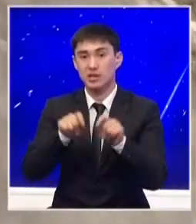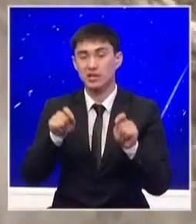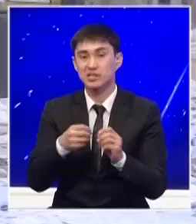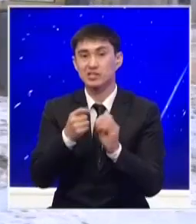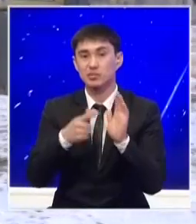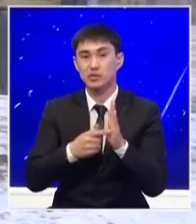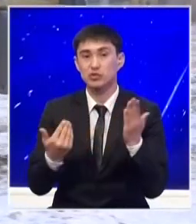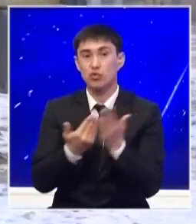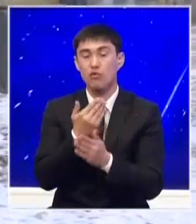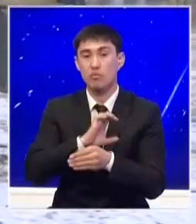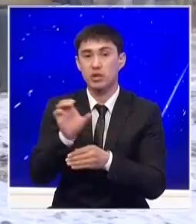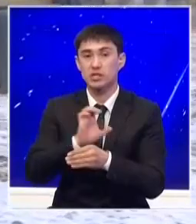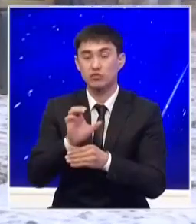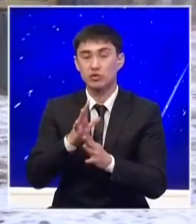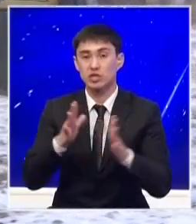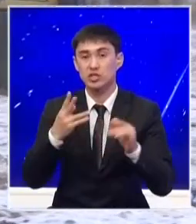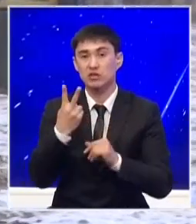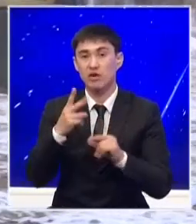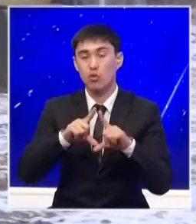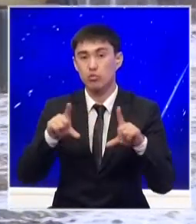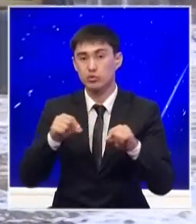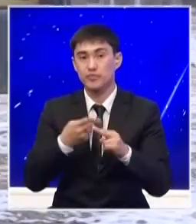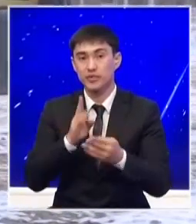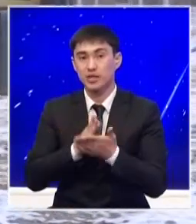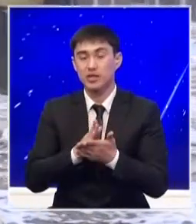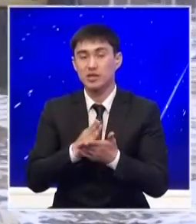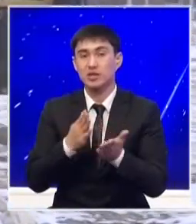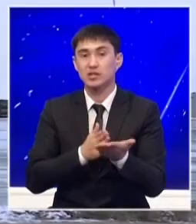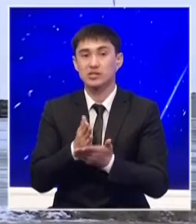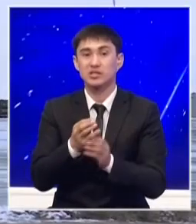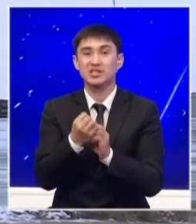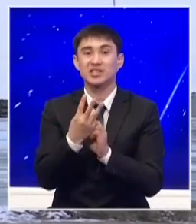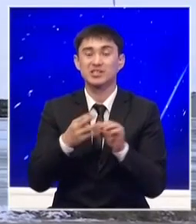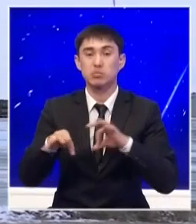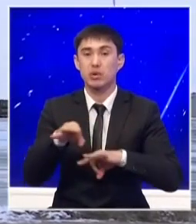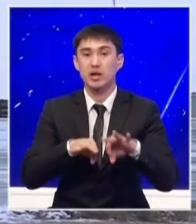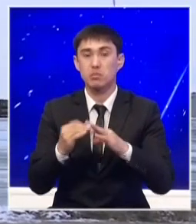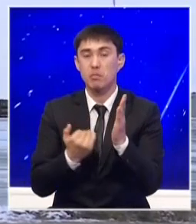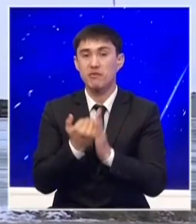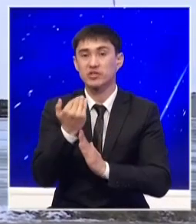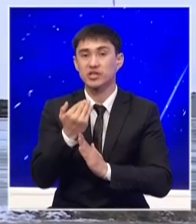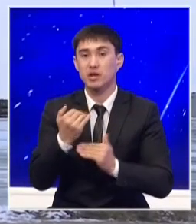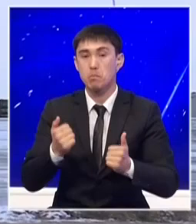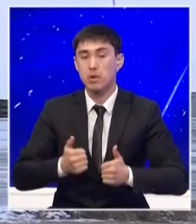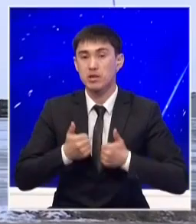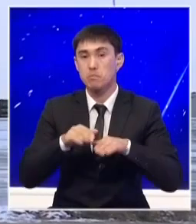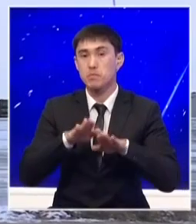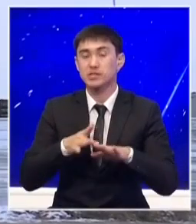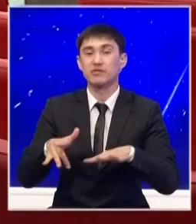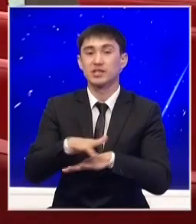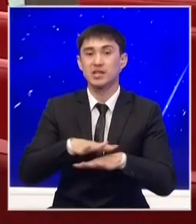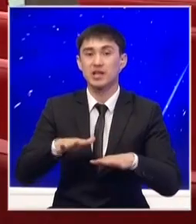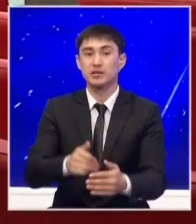новых производств расширенные два корпуса Кроме того реализовано 13 проектов по повышению потенциала местного